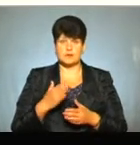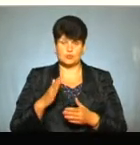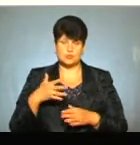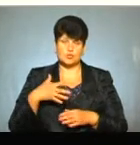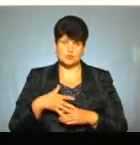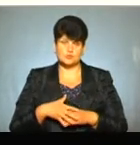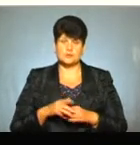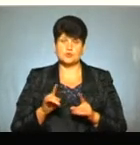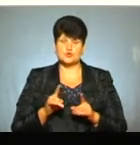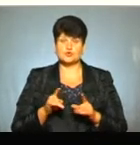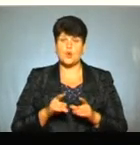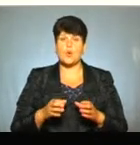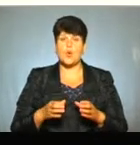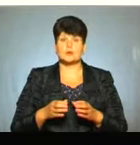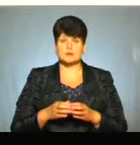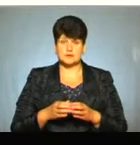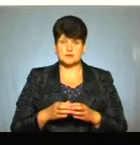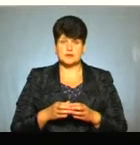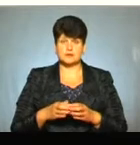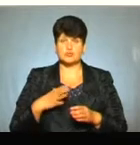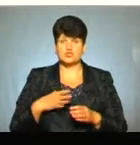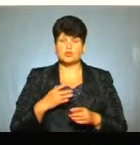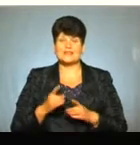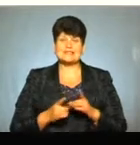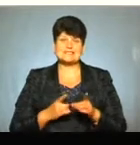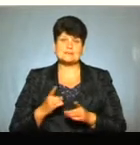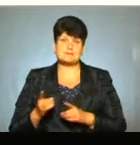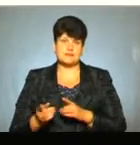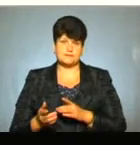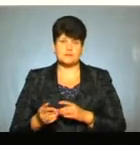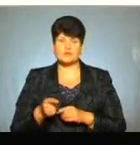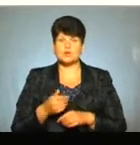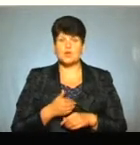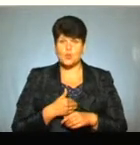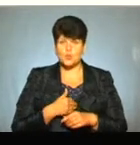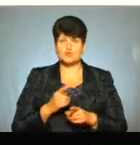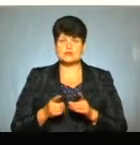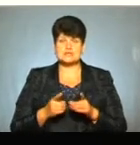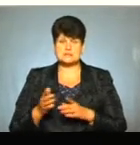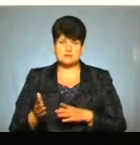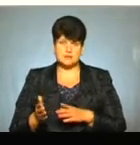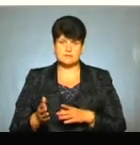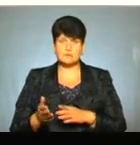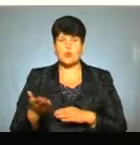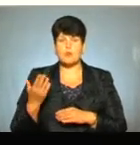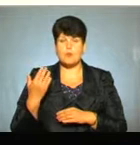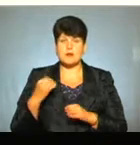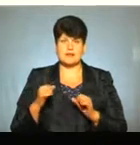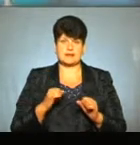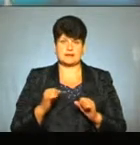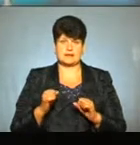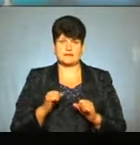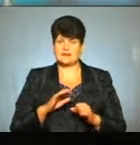що даний колектив очікує змін. Вони хочуть змін, бо попередній